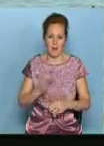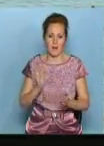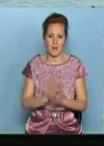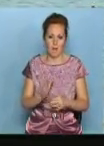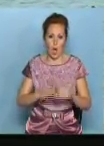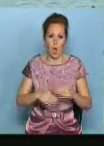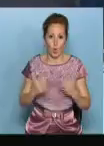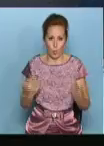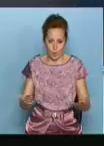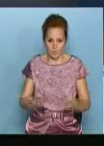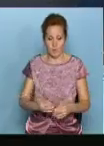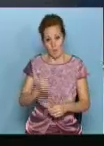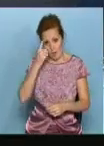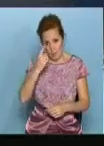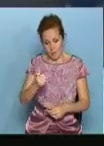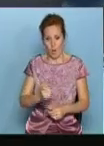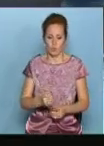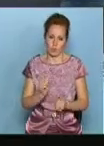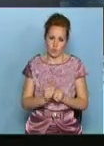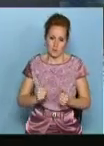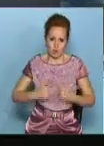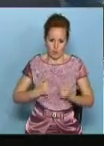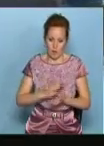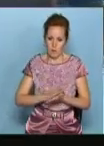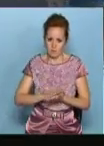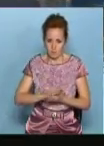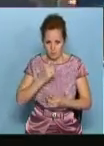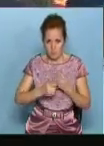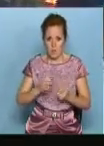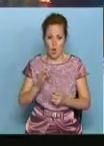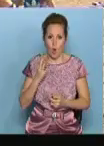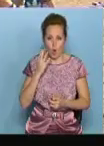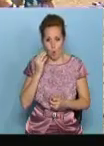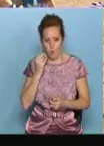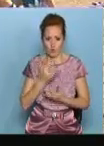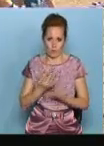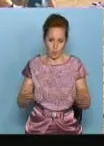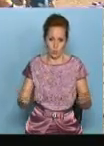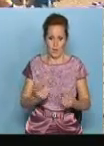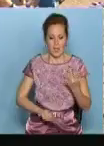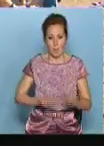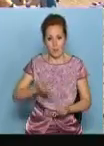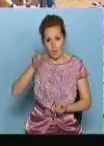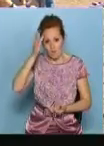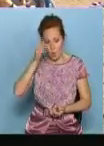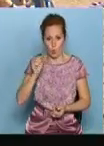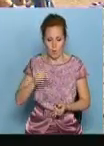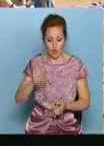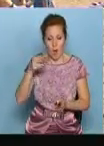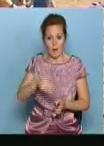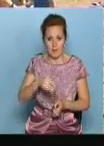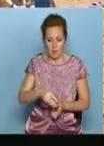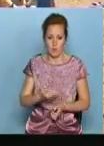Медики напоминают тщательно мыть овощи и фрукты, привезенные из южных регионов, кипятить воду даже артезианскую и купаться